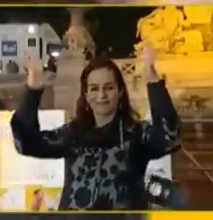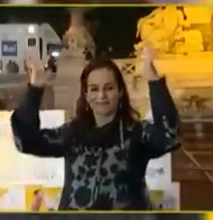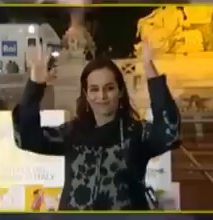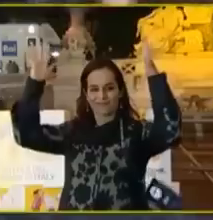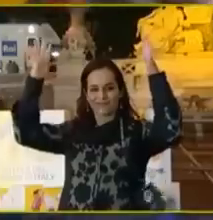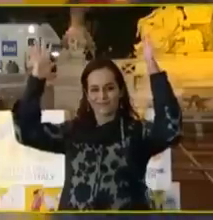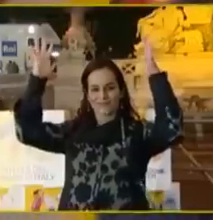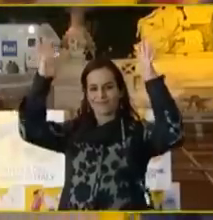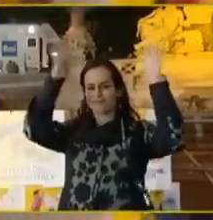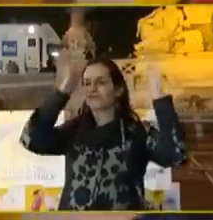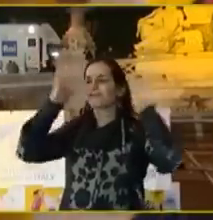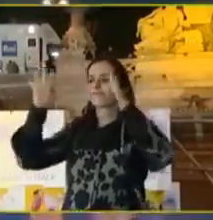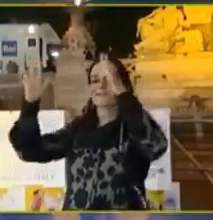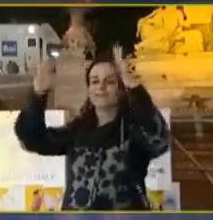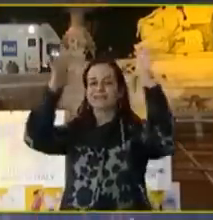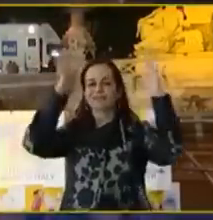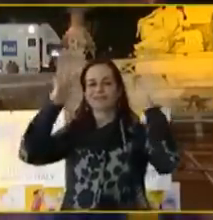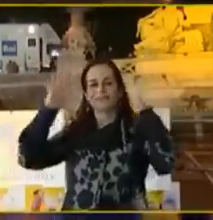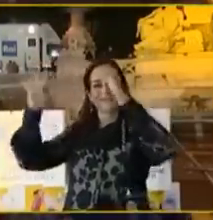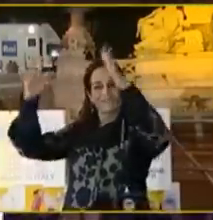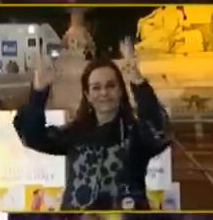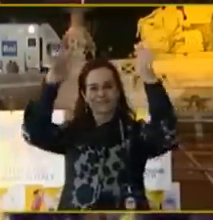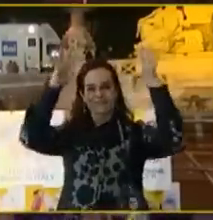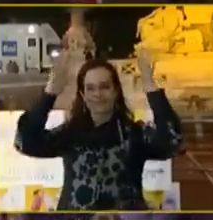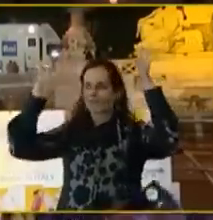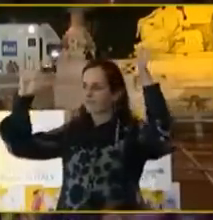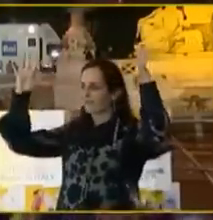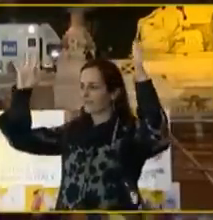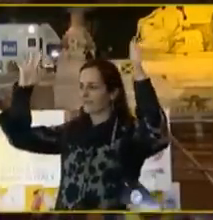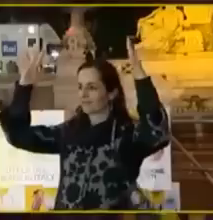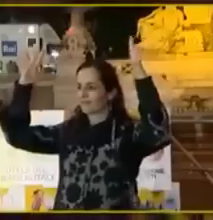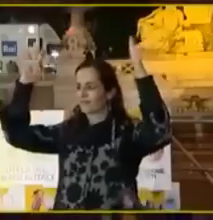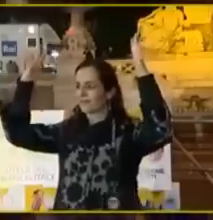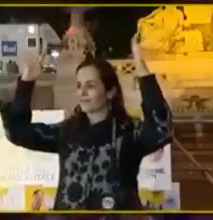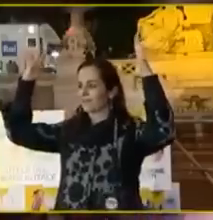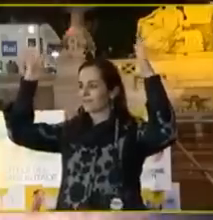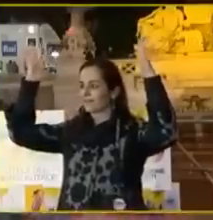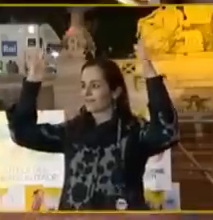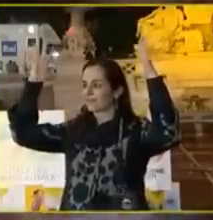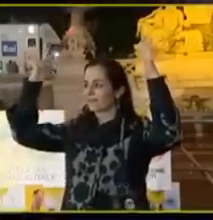Thank you.